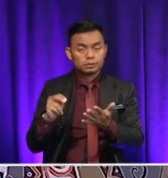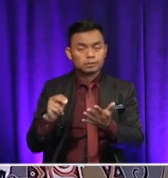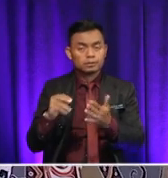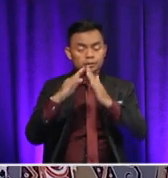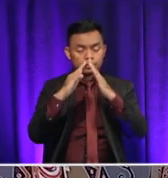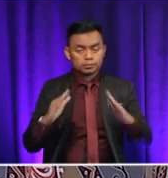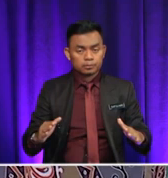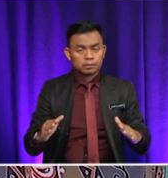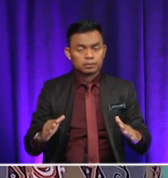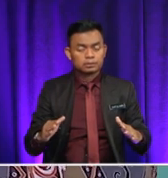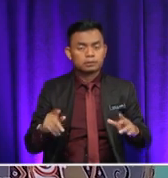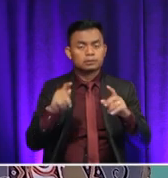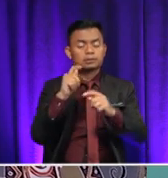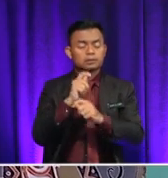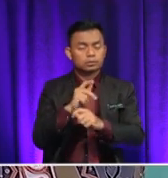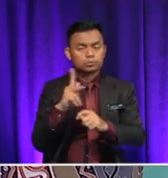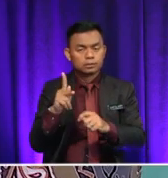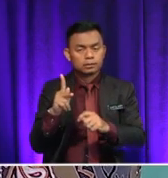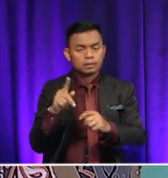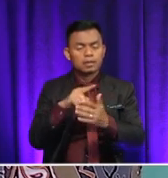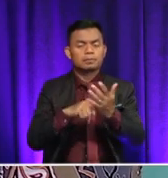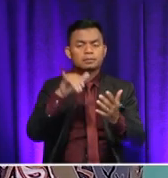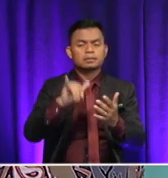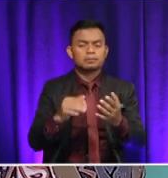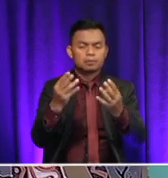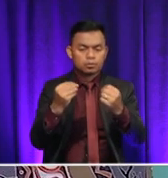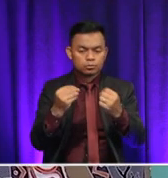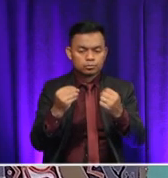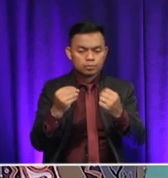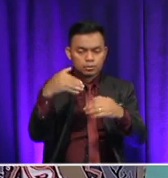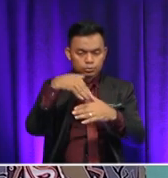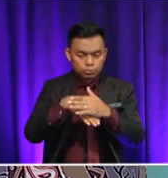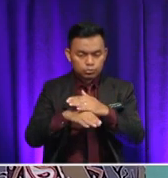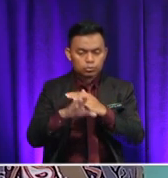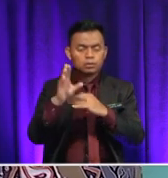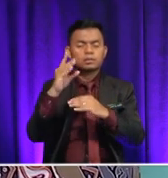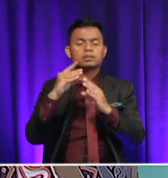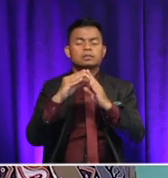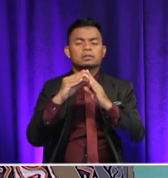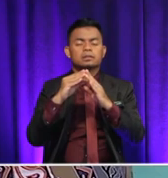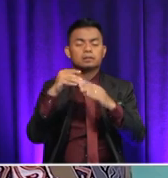nak pasang komponen oke yang ketiga